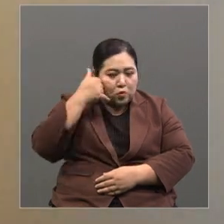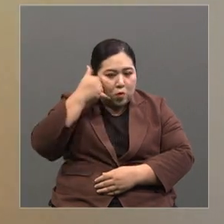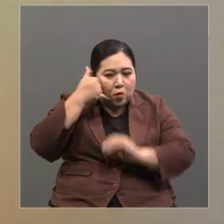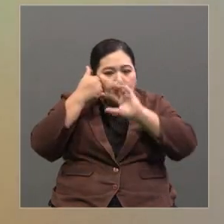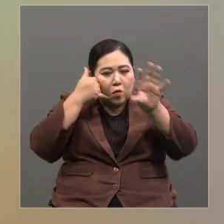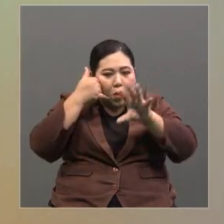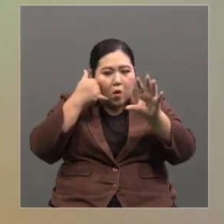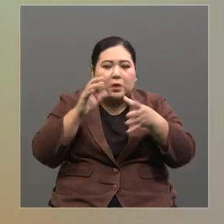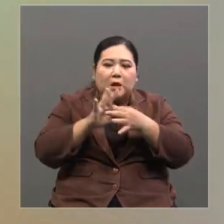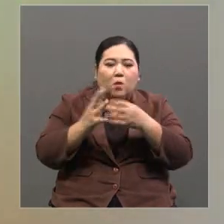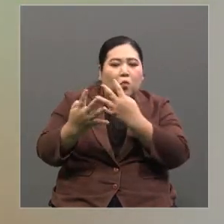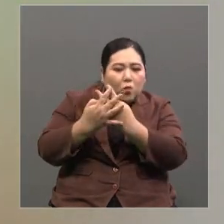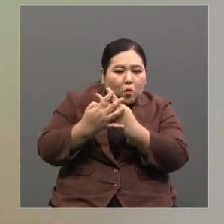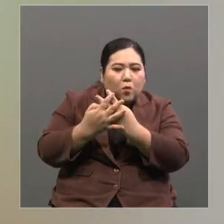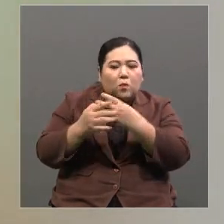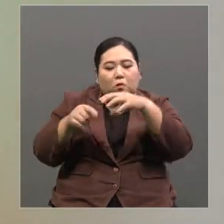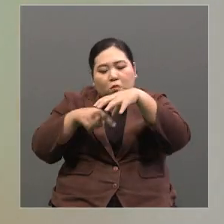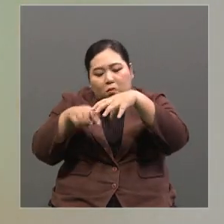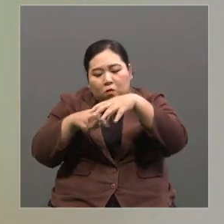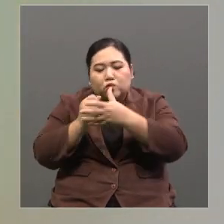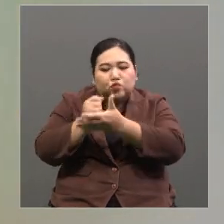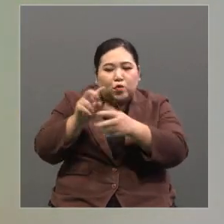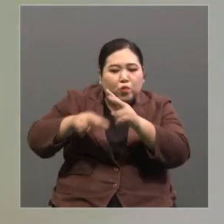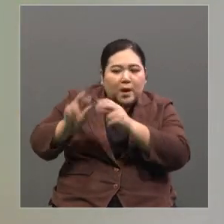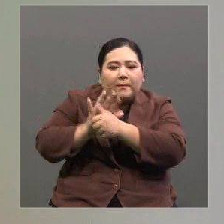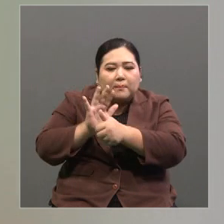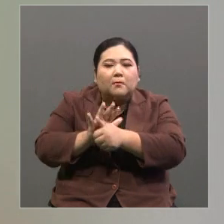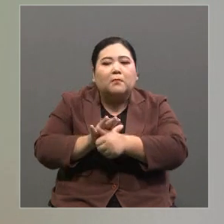การมันอยู่อะไรอย่างเงี้ย ความมันอยู่ที่ไหน เรือนจำ ในเรือนจำ